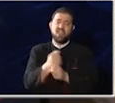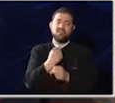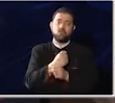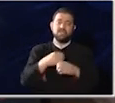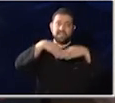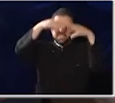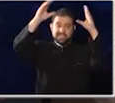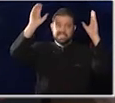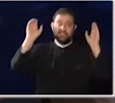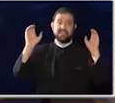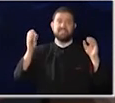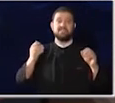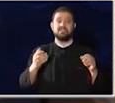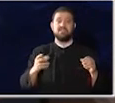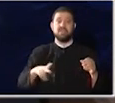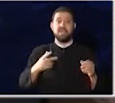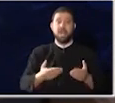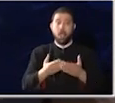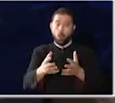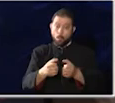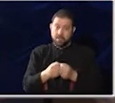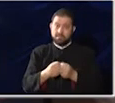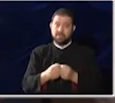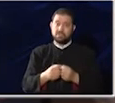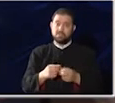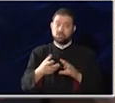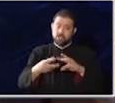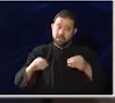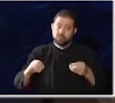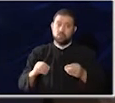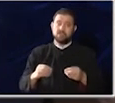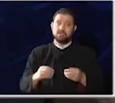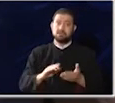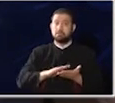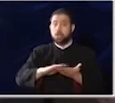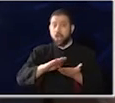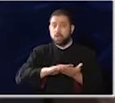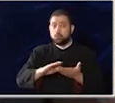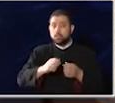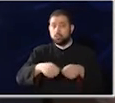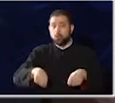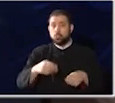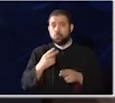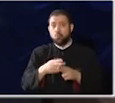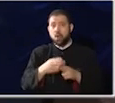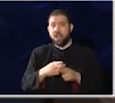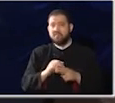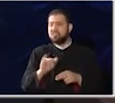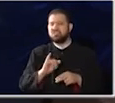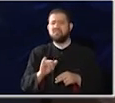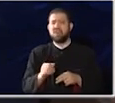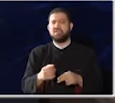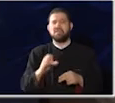spitalele înființate de sfinți părinți, erau primiți și tratați gratuit toți